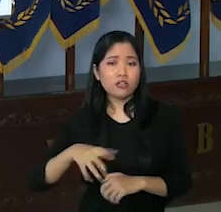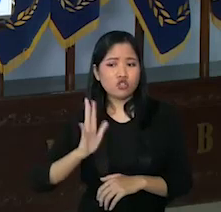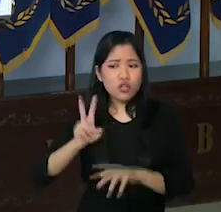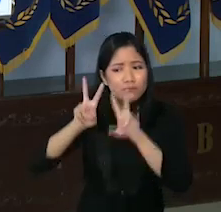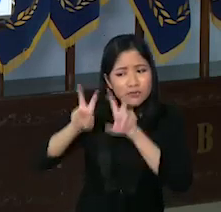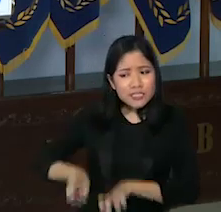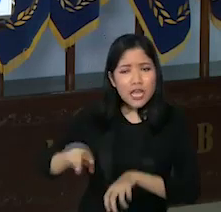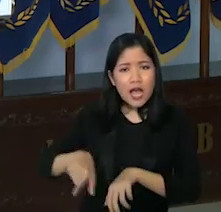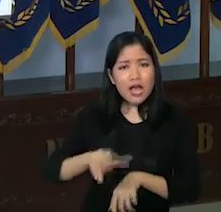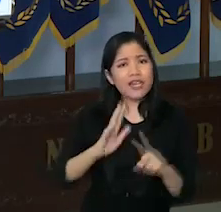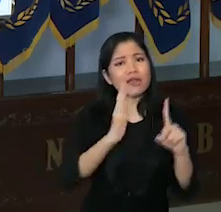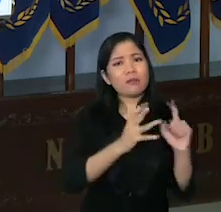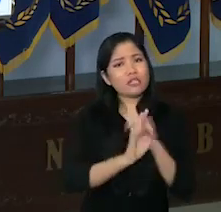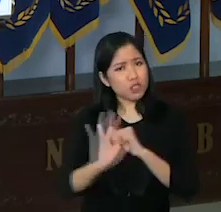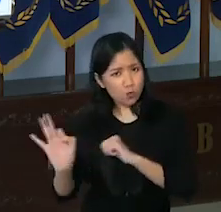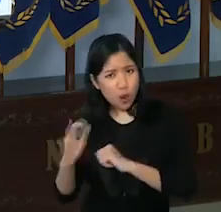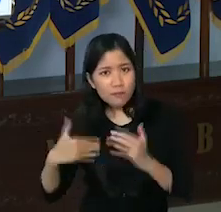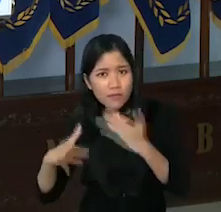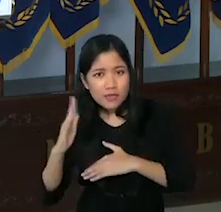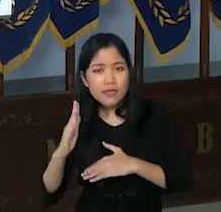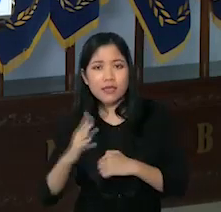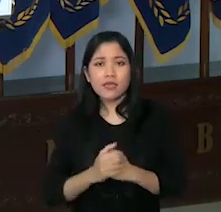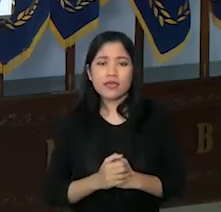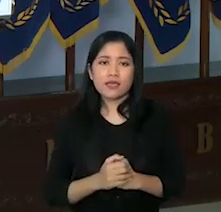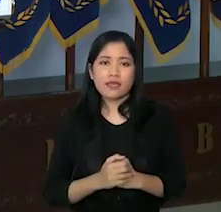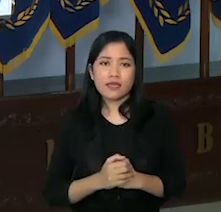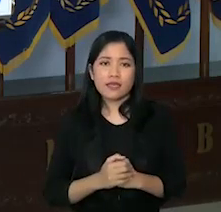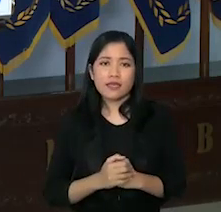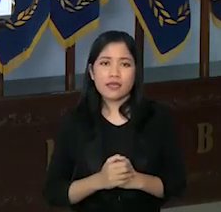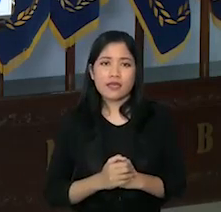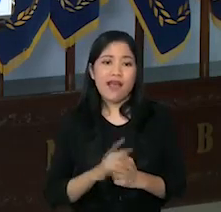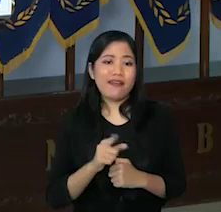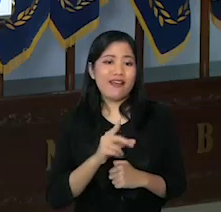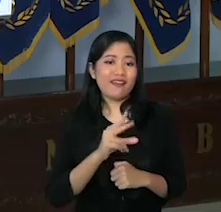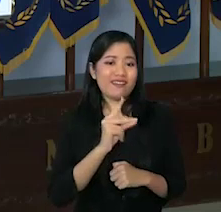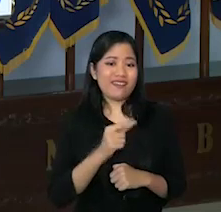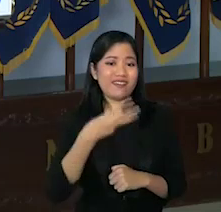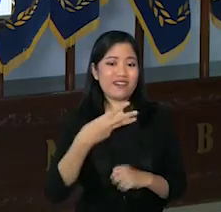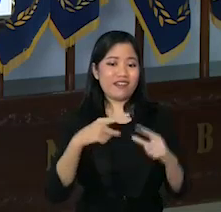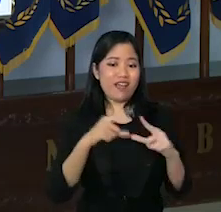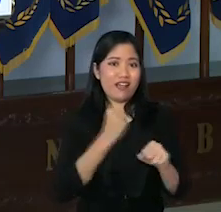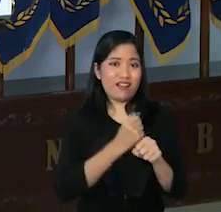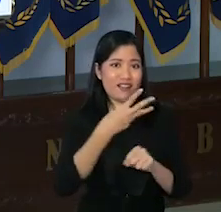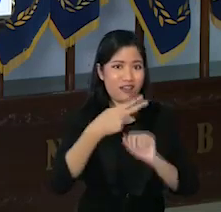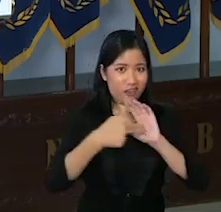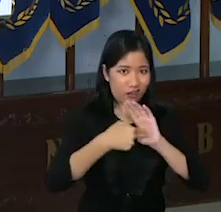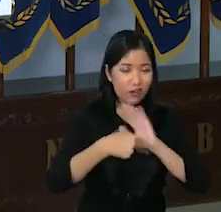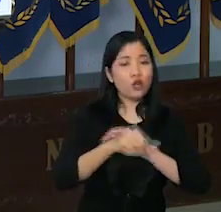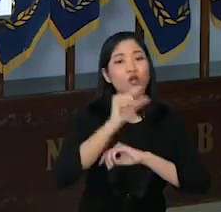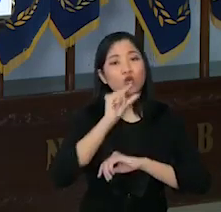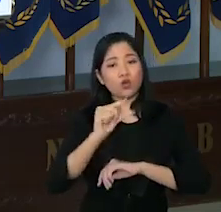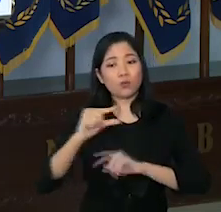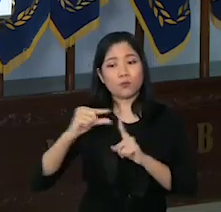dari Hai ketersediaan reagen untuk PCR sudah